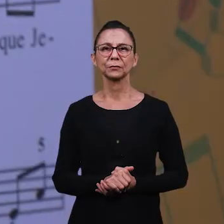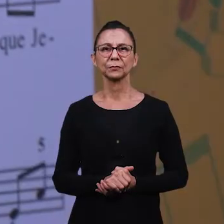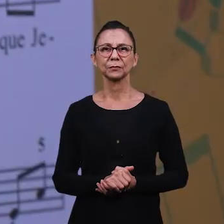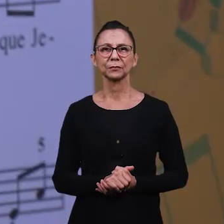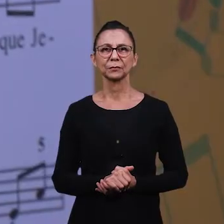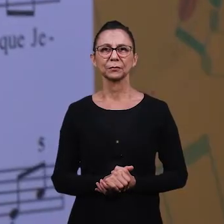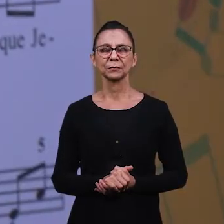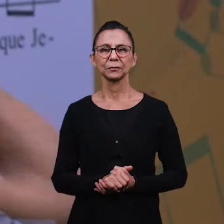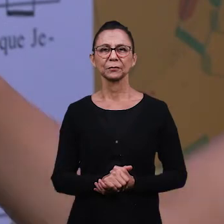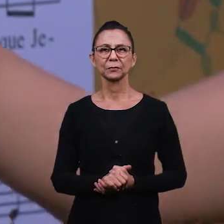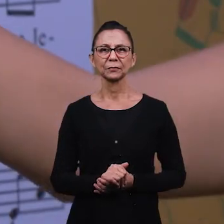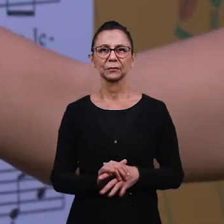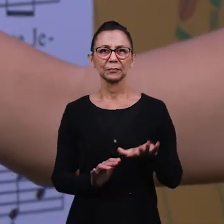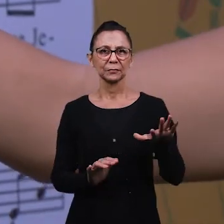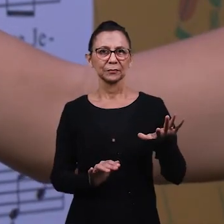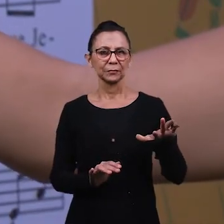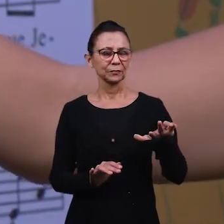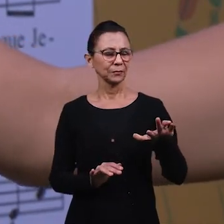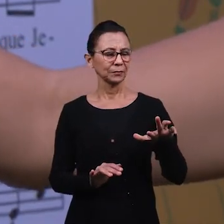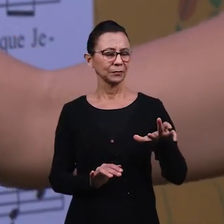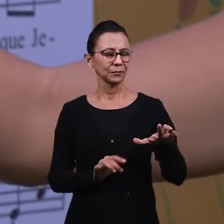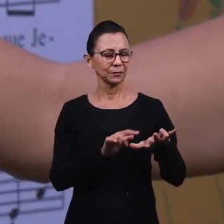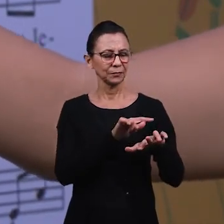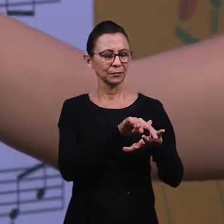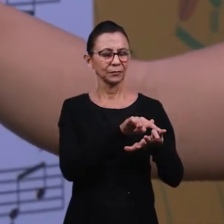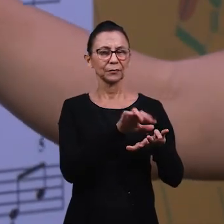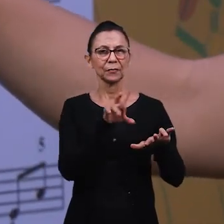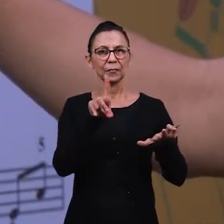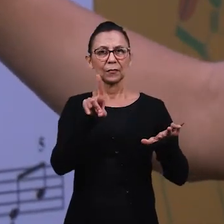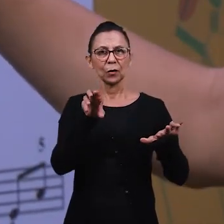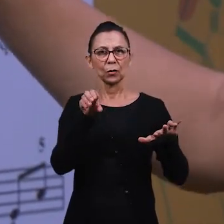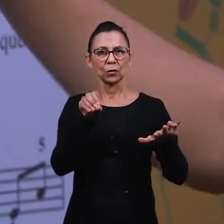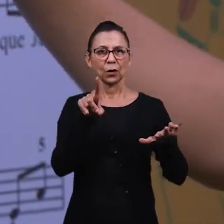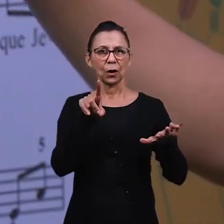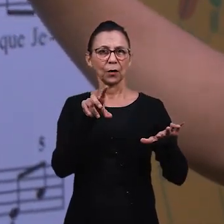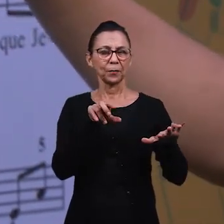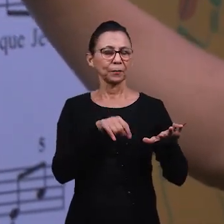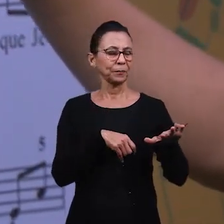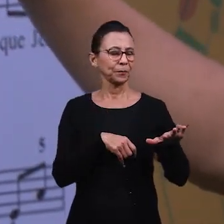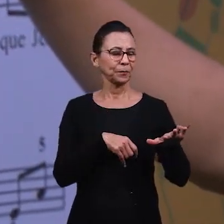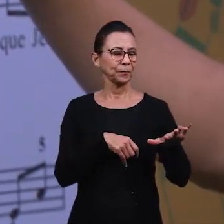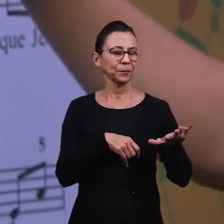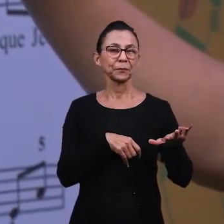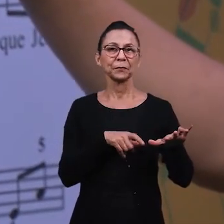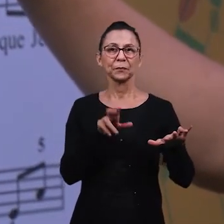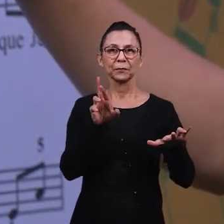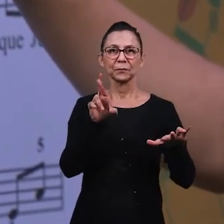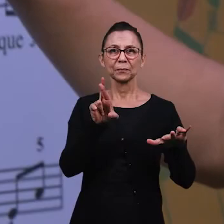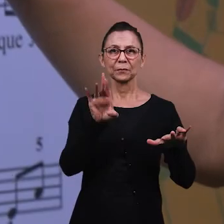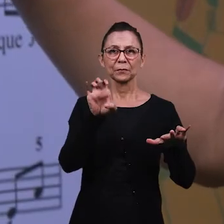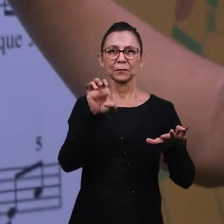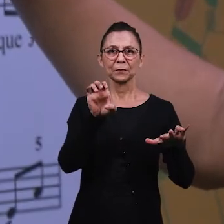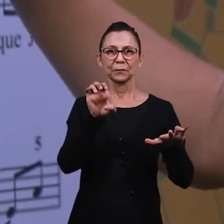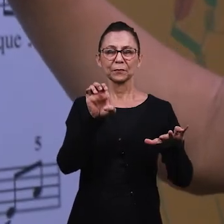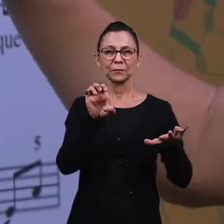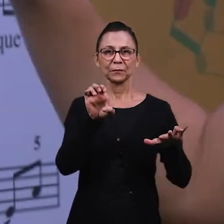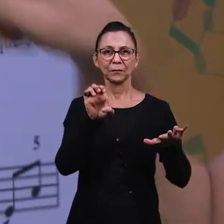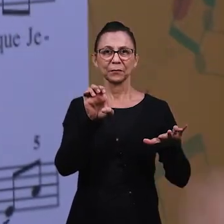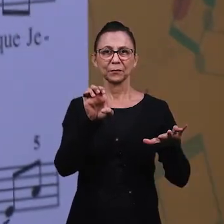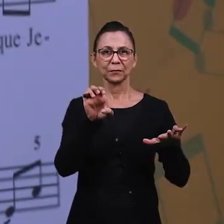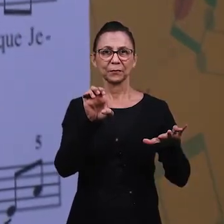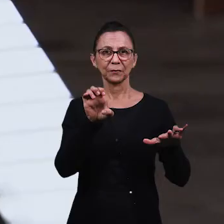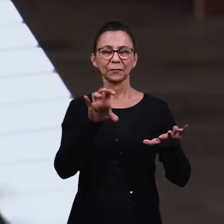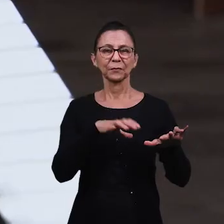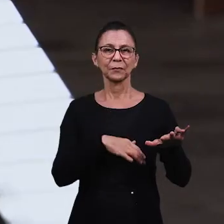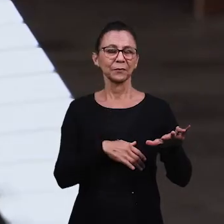faire avec le doigt 5, que c'est le Do. Et on va le retenir jusqu'au prochain accord.